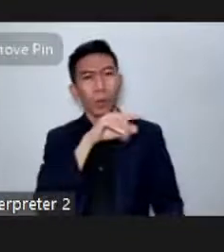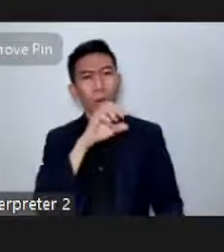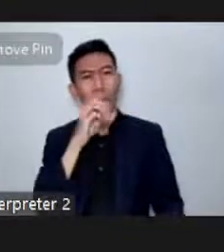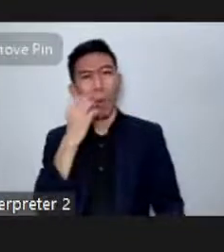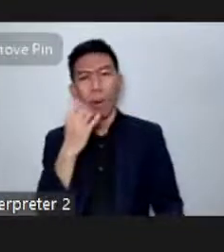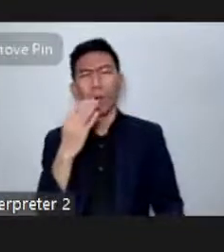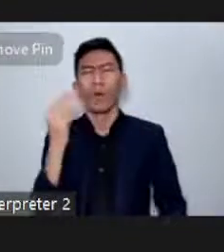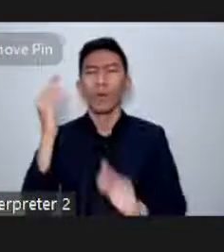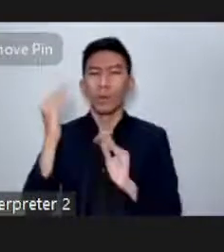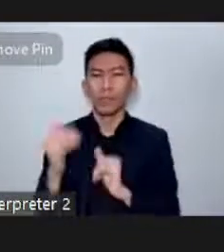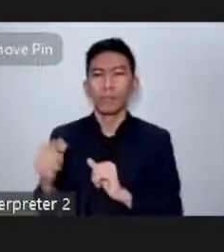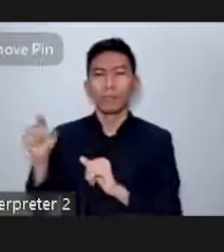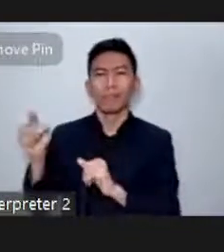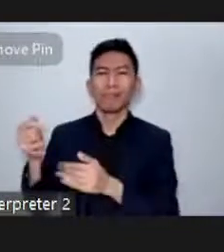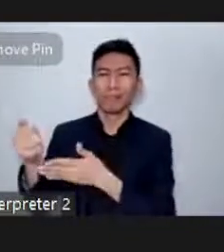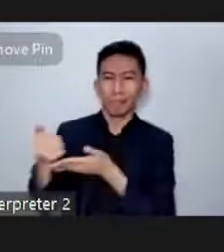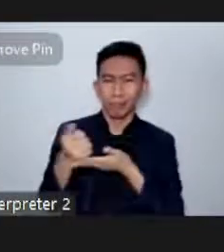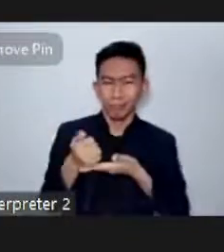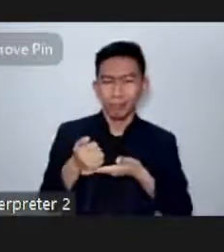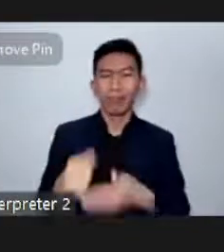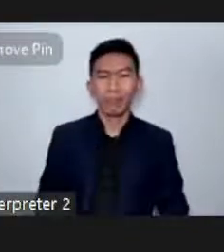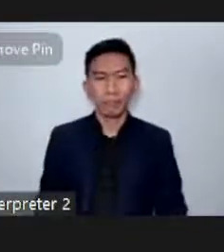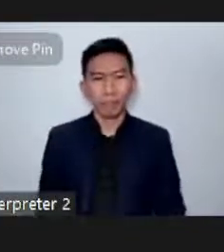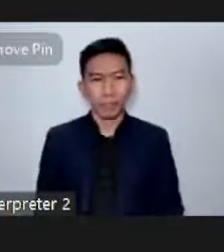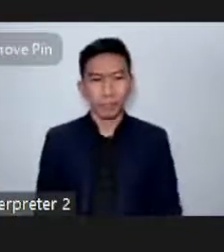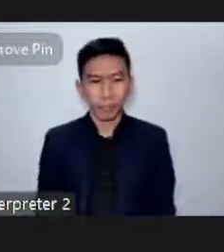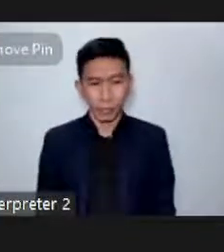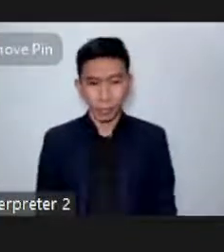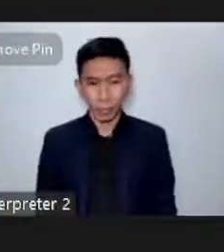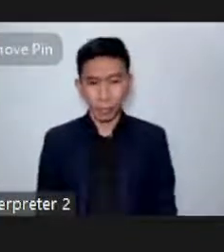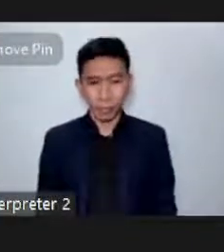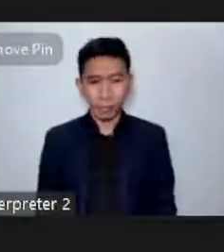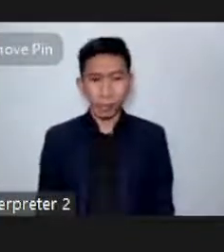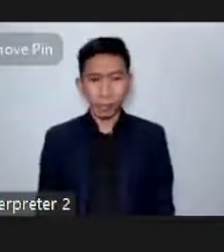po yung application ko po.